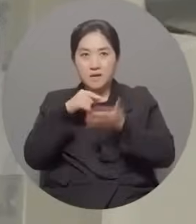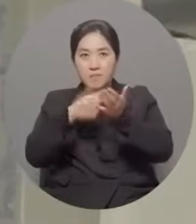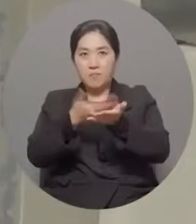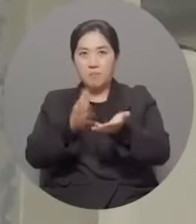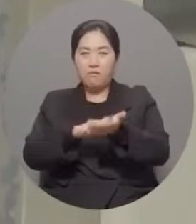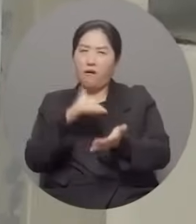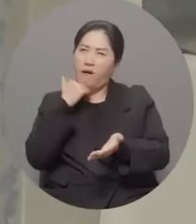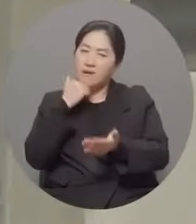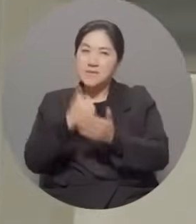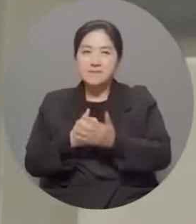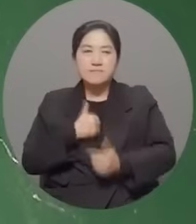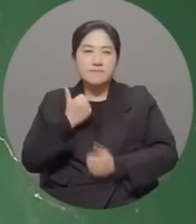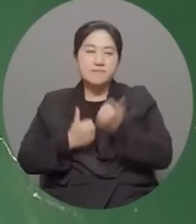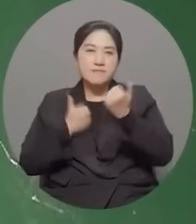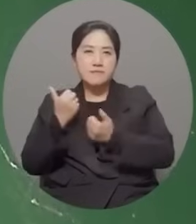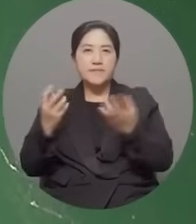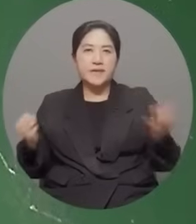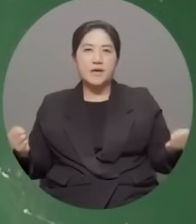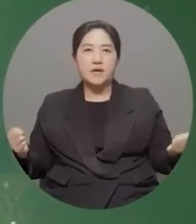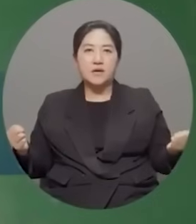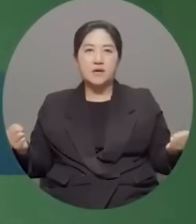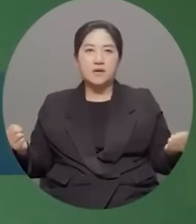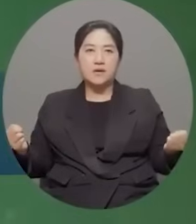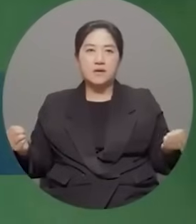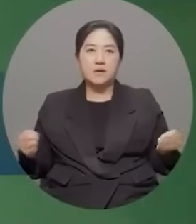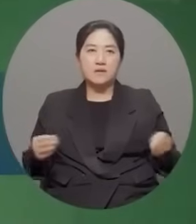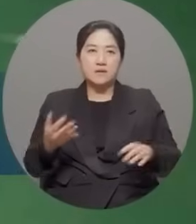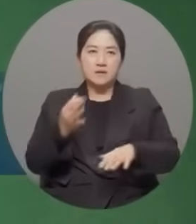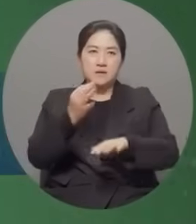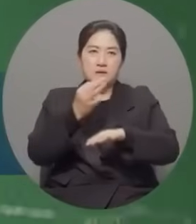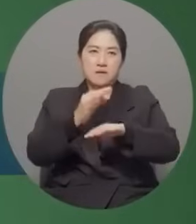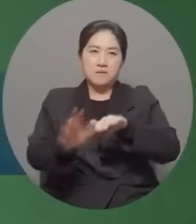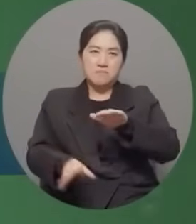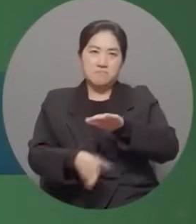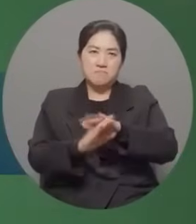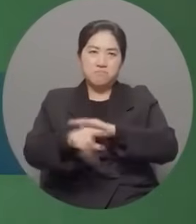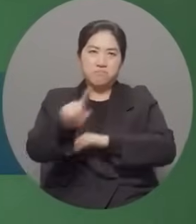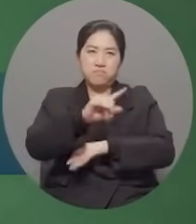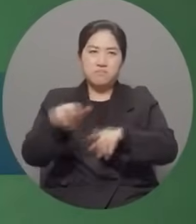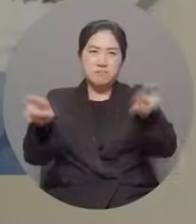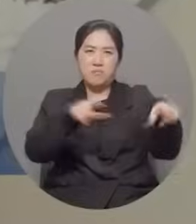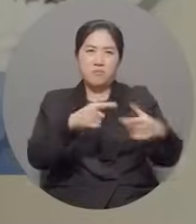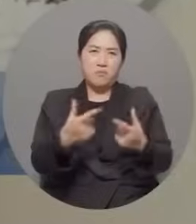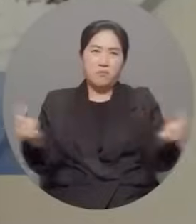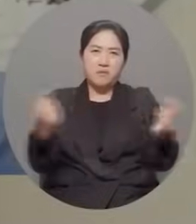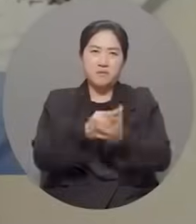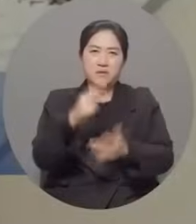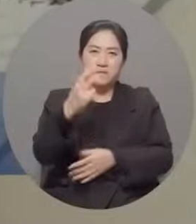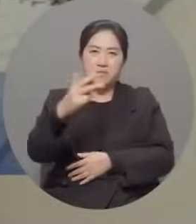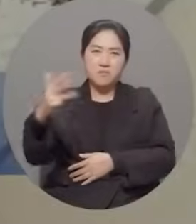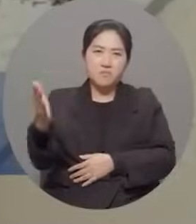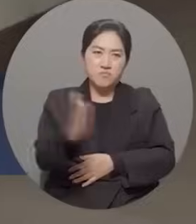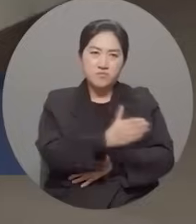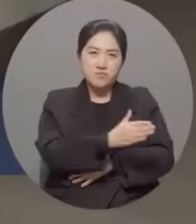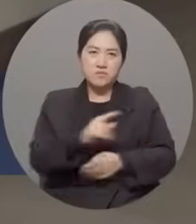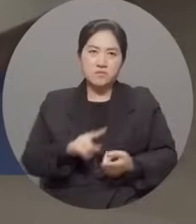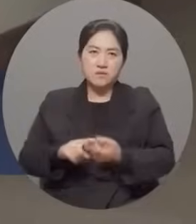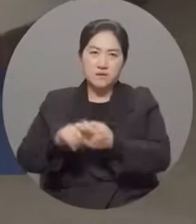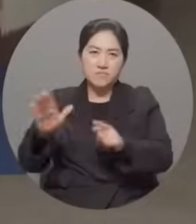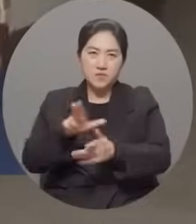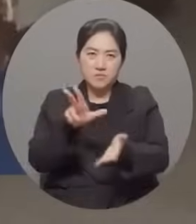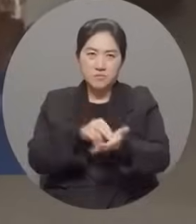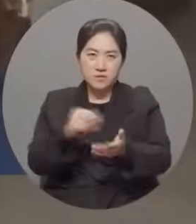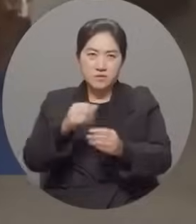않으면서 반발이 잇따르고 있습니다. 부실 시공에 대해서는 뭐 전국적인 형상인 거 2008년도부터 활동했을 때부터 나왔던 문제들이